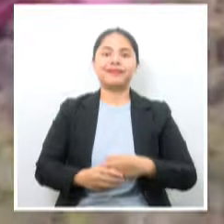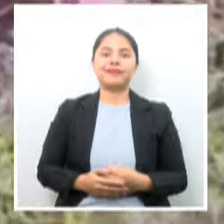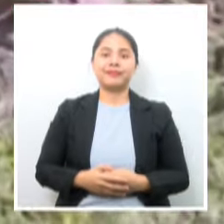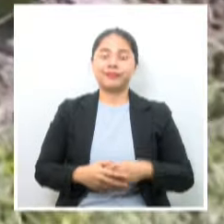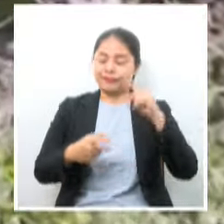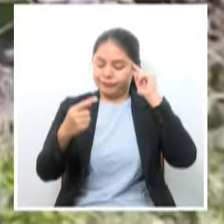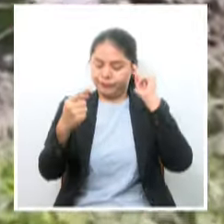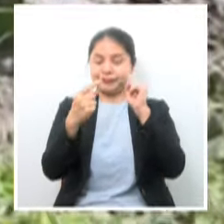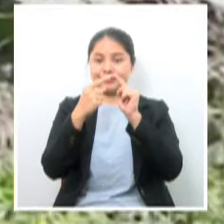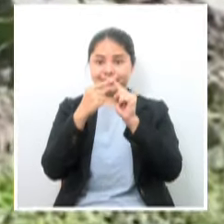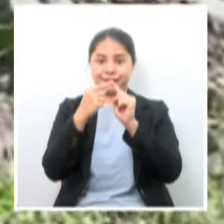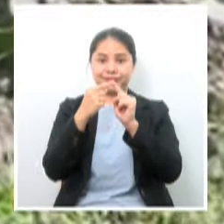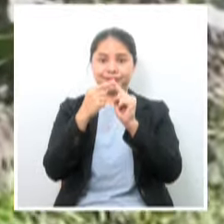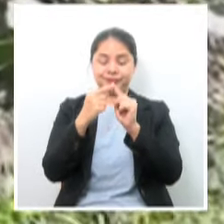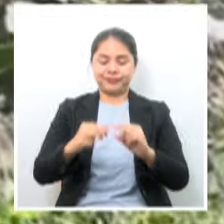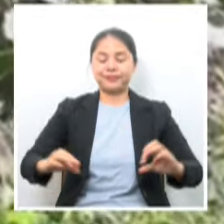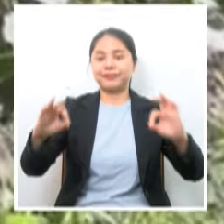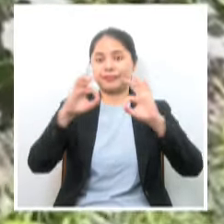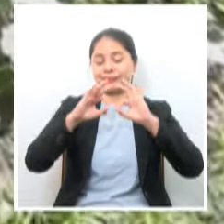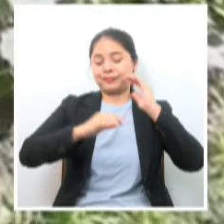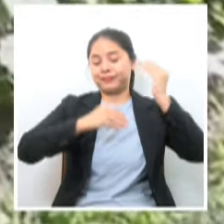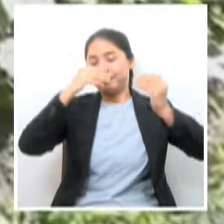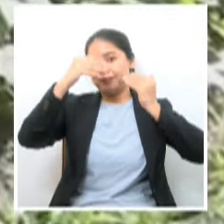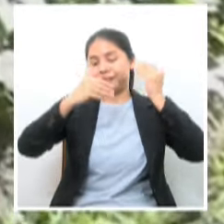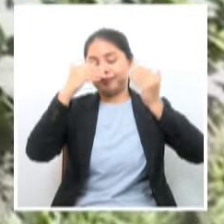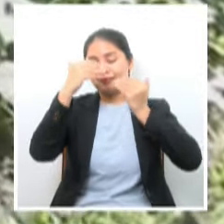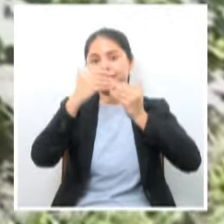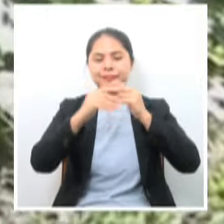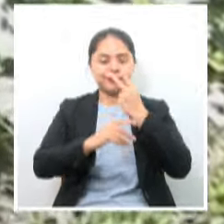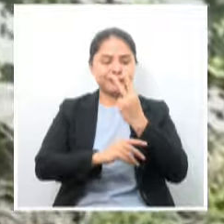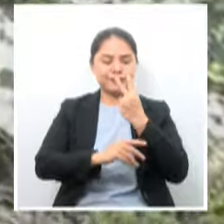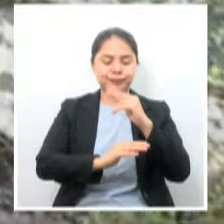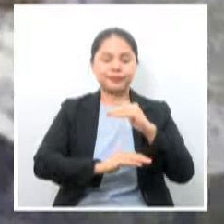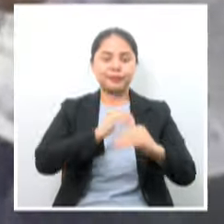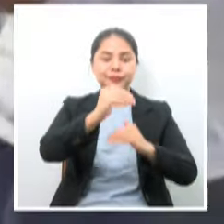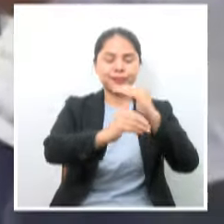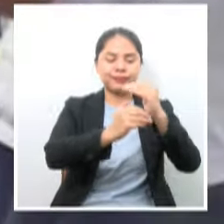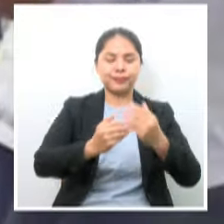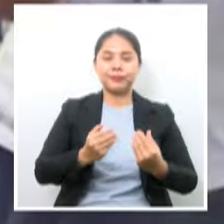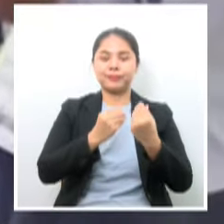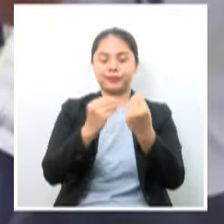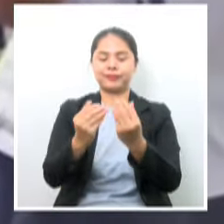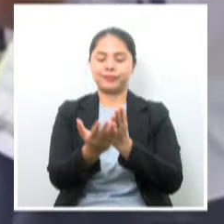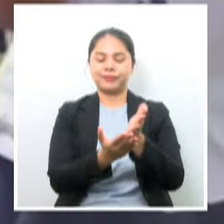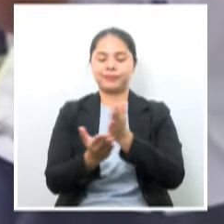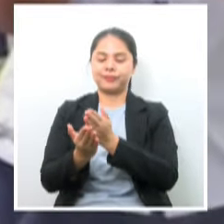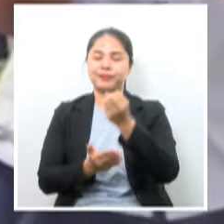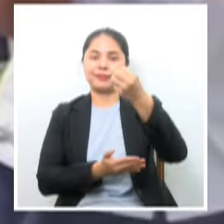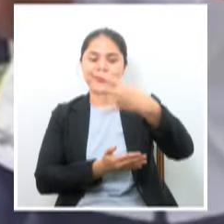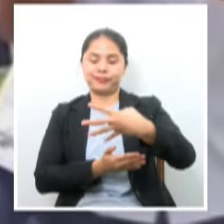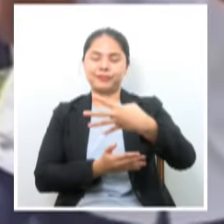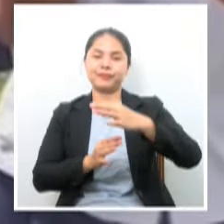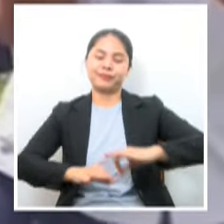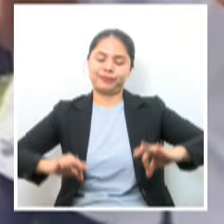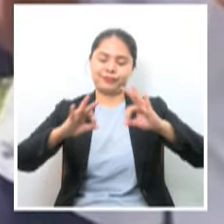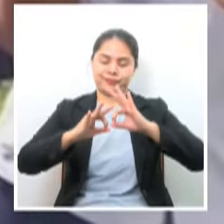มุ่งเน้นพัฒนาคุณภาพผู้เรียนการน้อมนำพระบรมราโชบายด้านการศึกษาสี่ด้านโดยเฉพาะการมี